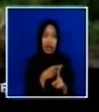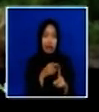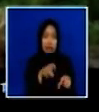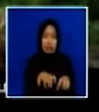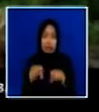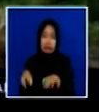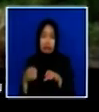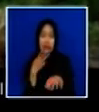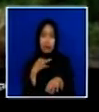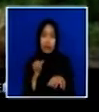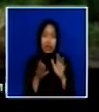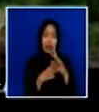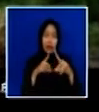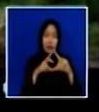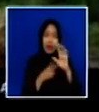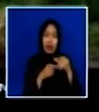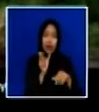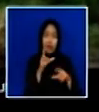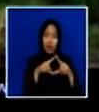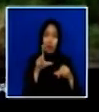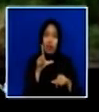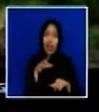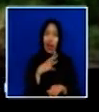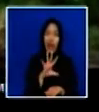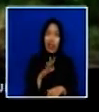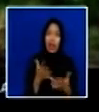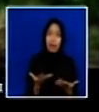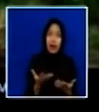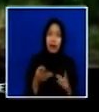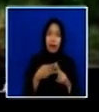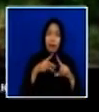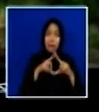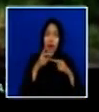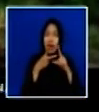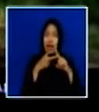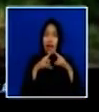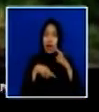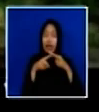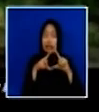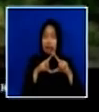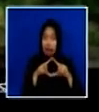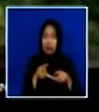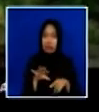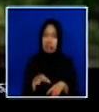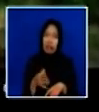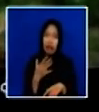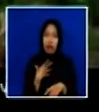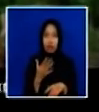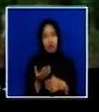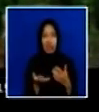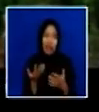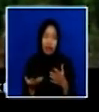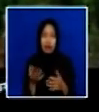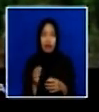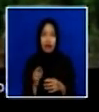manual pecel hati dikawatirkan akan membahayakan keselamatan jiwanya kau masyarakat itu memang